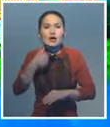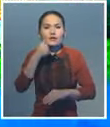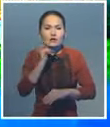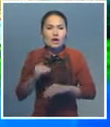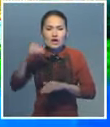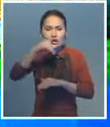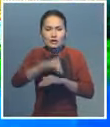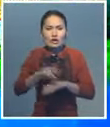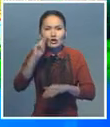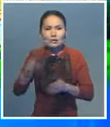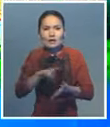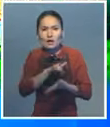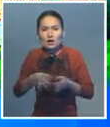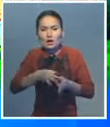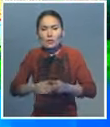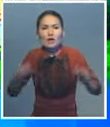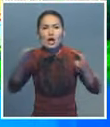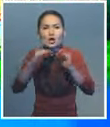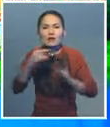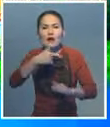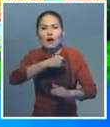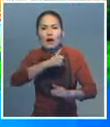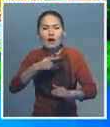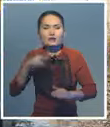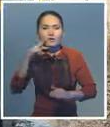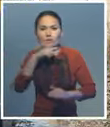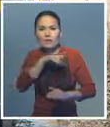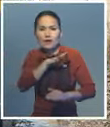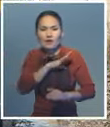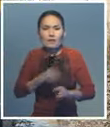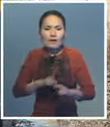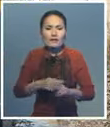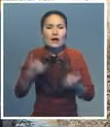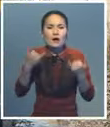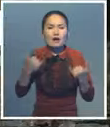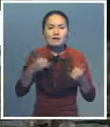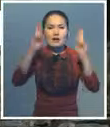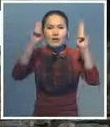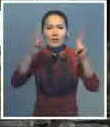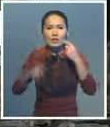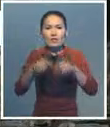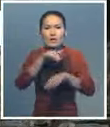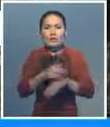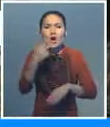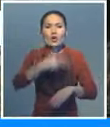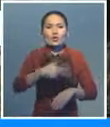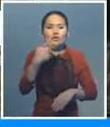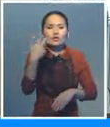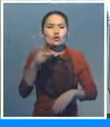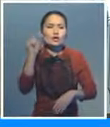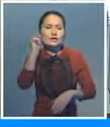қаладағы Дәулеткерей көшесіндегі жеке үйлердің бірінде болды. Газ құрылғыларын талапқа сай қолданбаудың нәтижесінде 33 жастағы келіншек